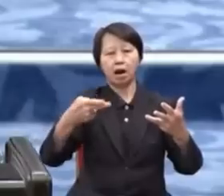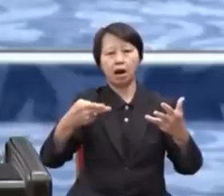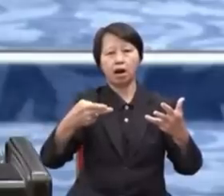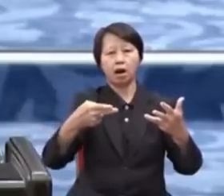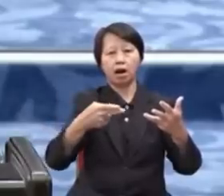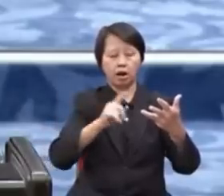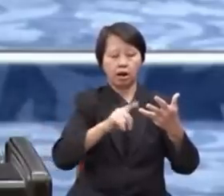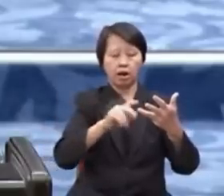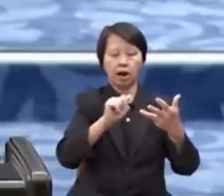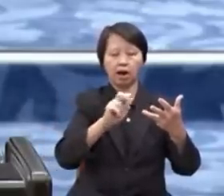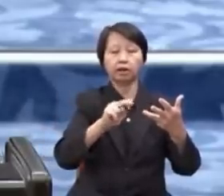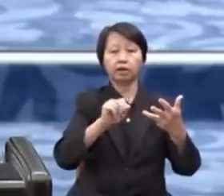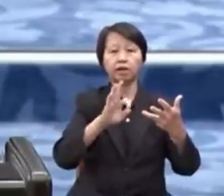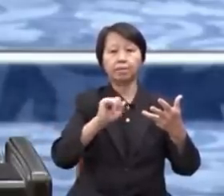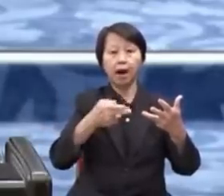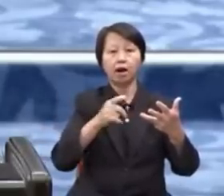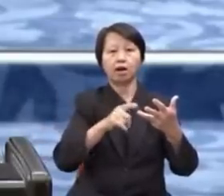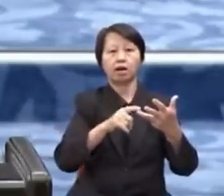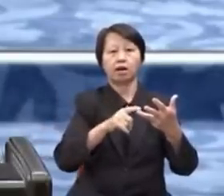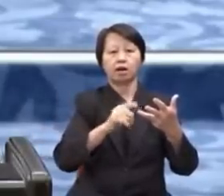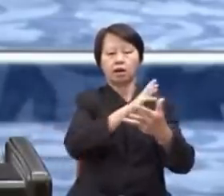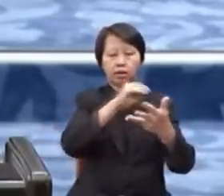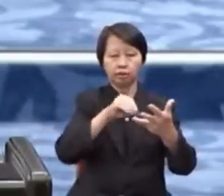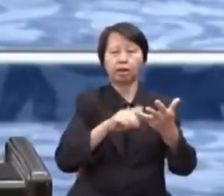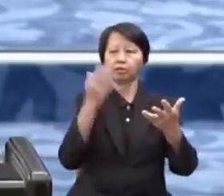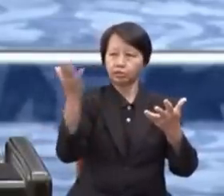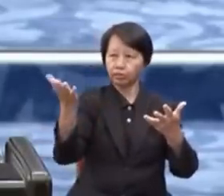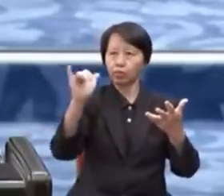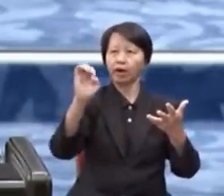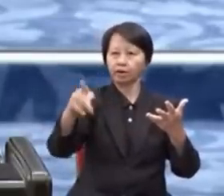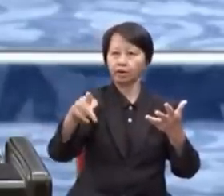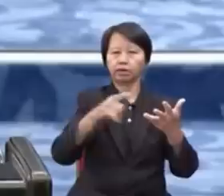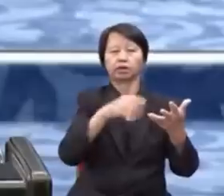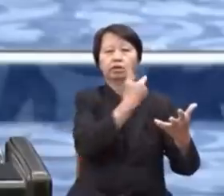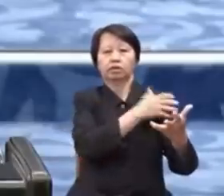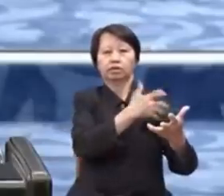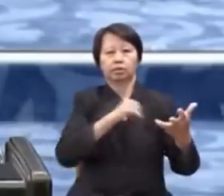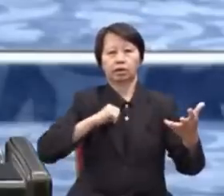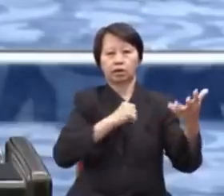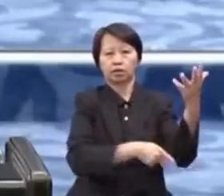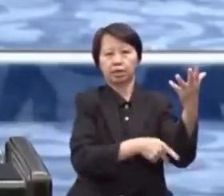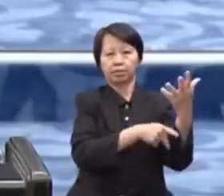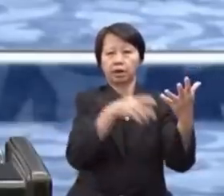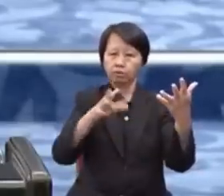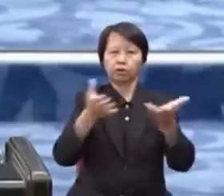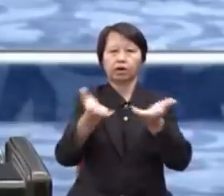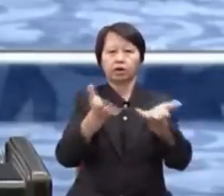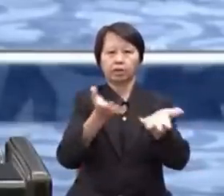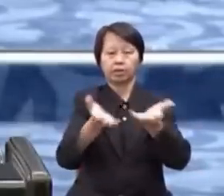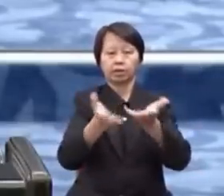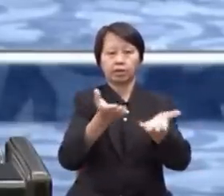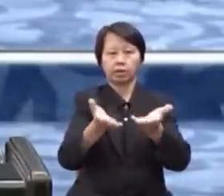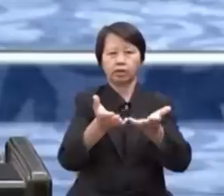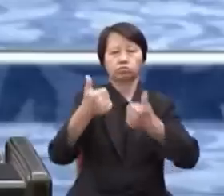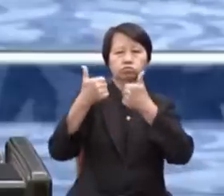mereka termasuk Tantri adalah mantan ada di paleman yang telah berfirman dengan